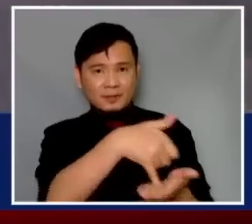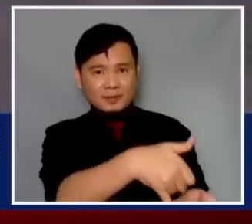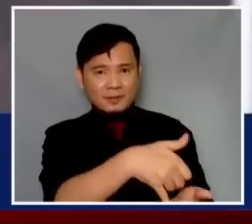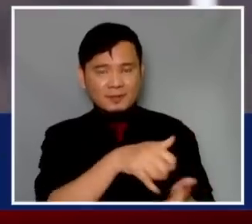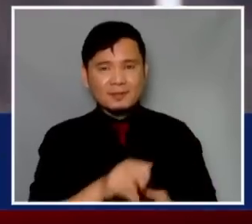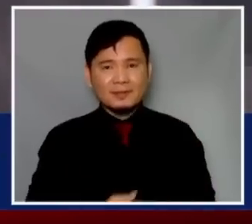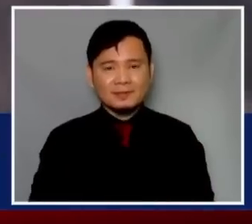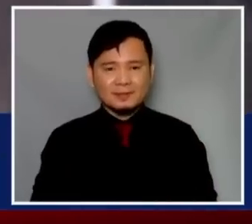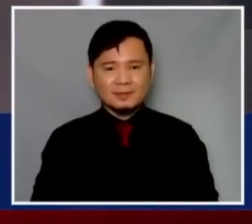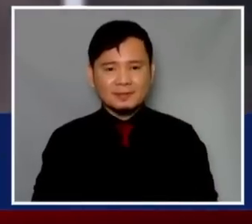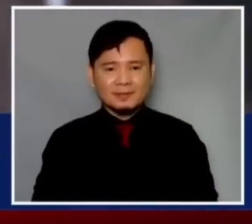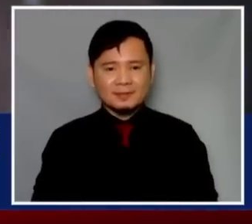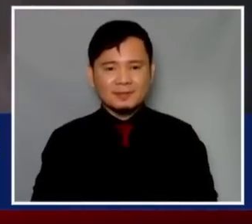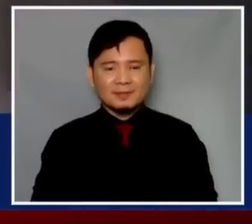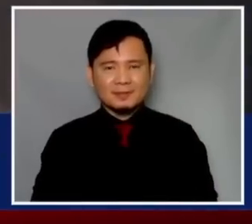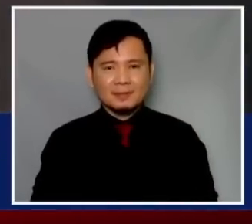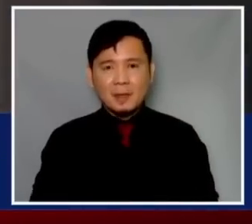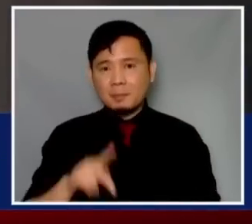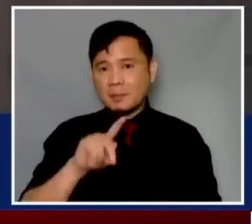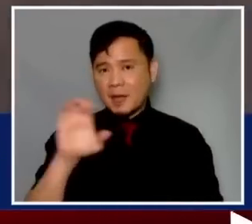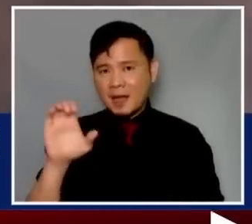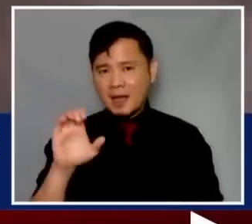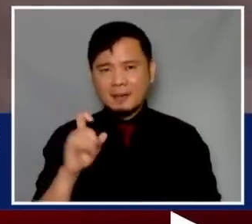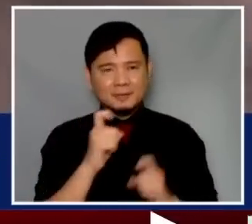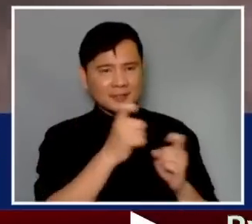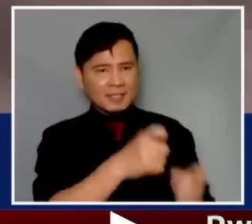at Celeste Cortesi ng Pasay.